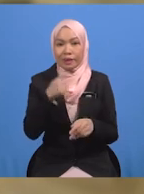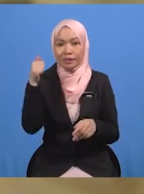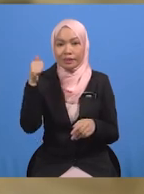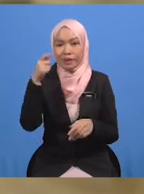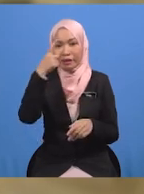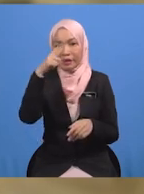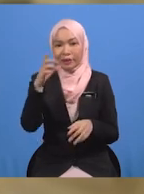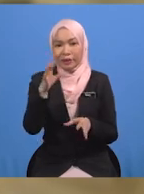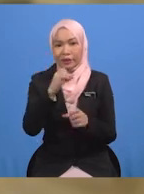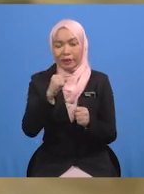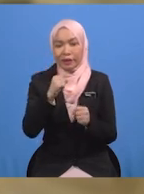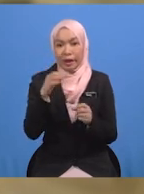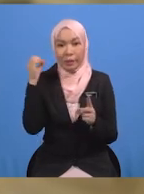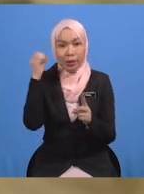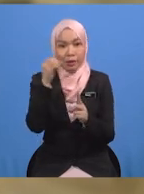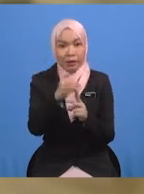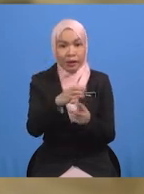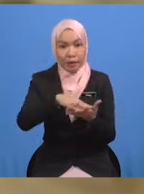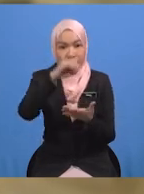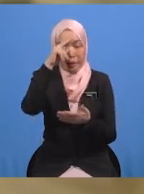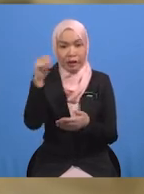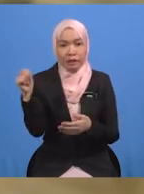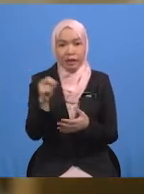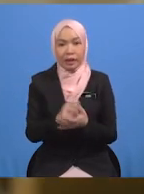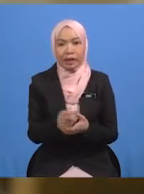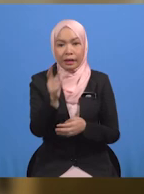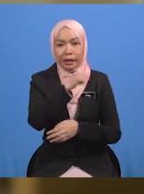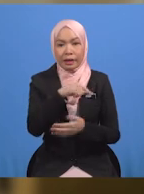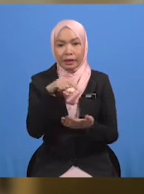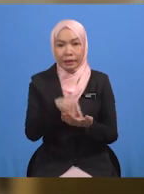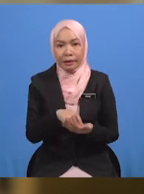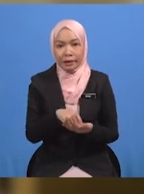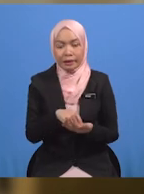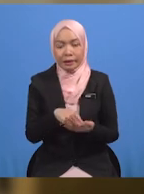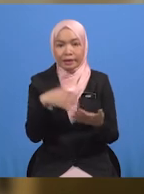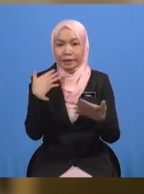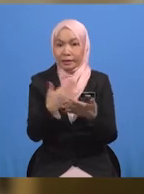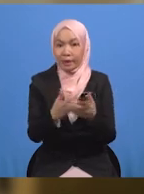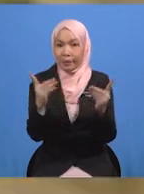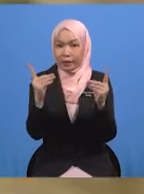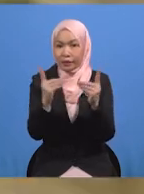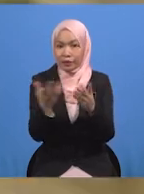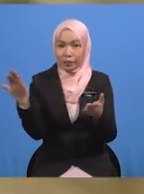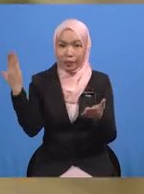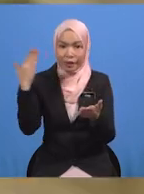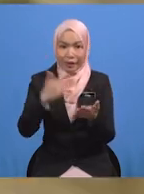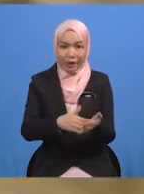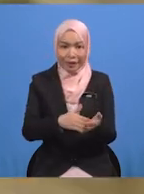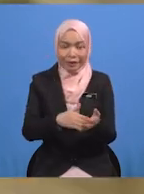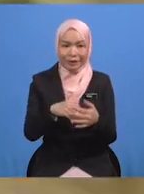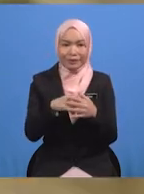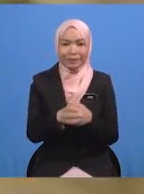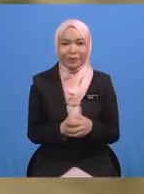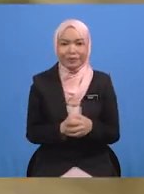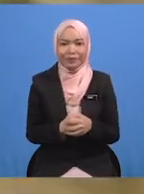menguasai objektif pembelajaran kita pada hari ini. Sehingga kita berjumpa lagi. Gegak